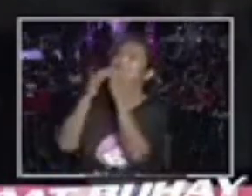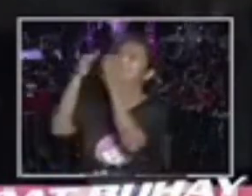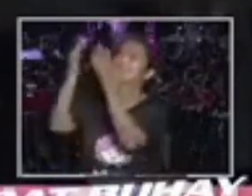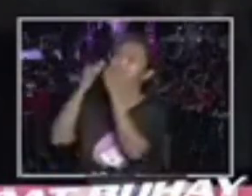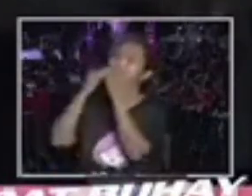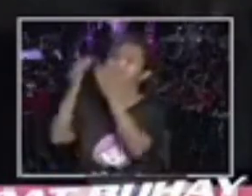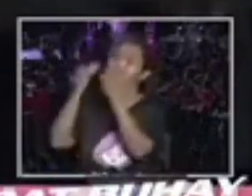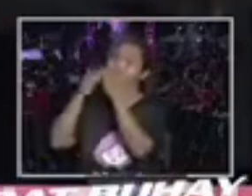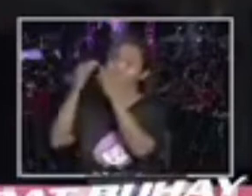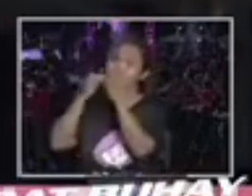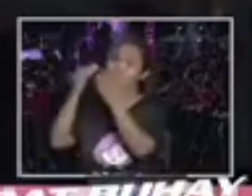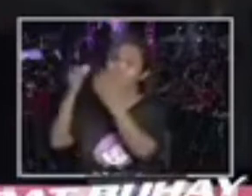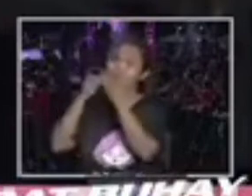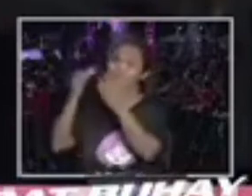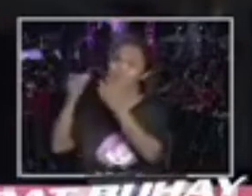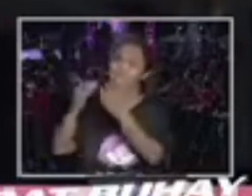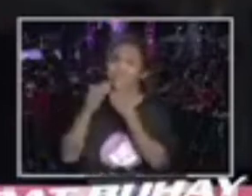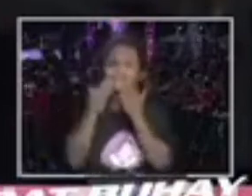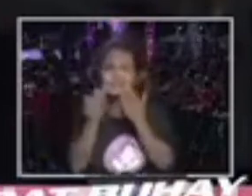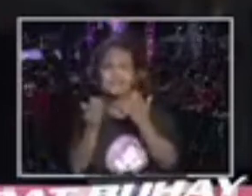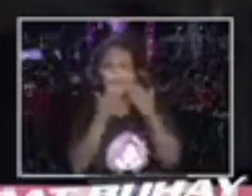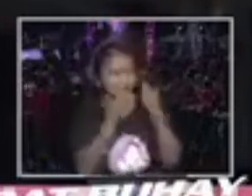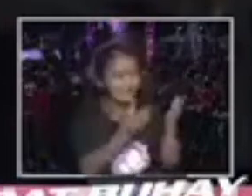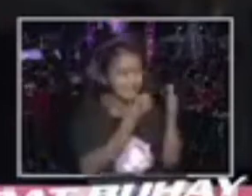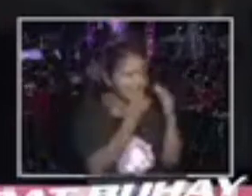Magpasalamat sa lahat ng nakasama.